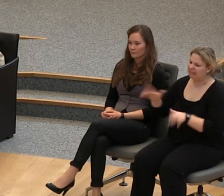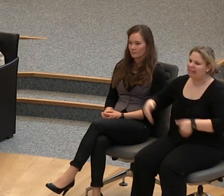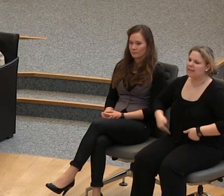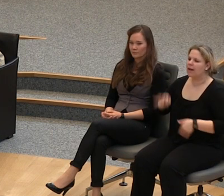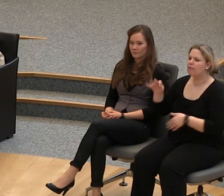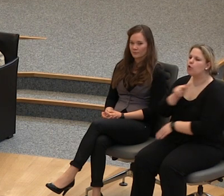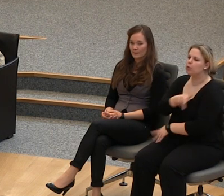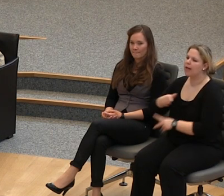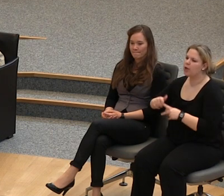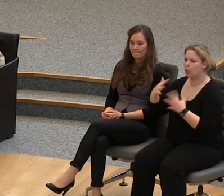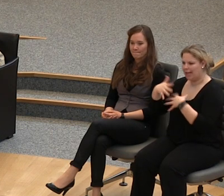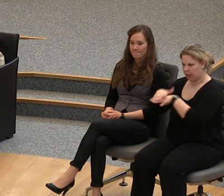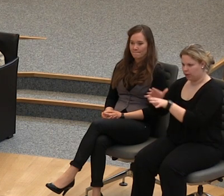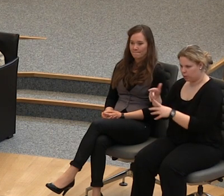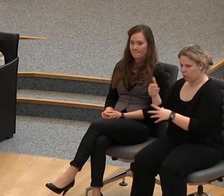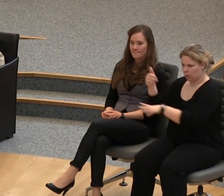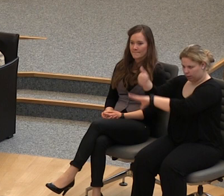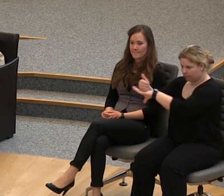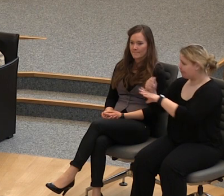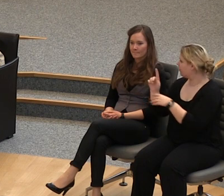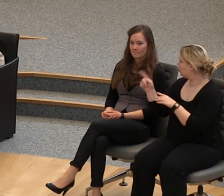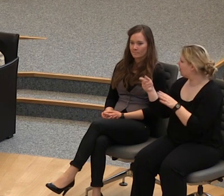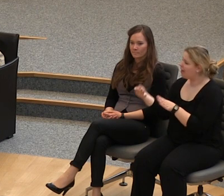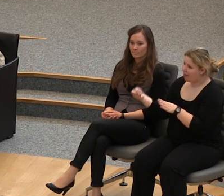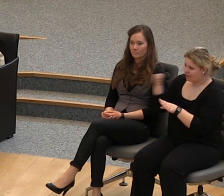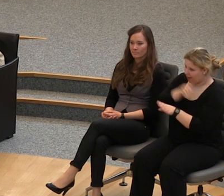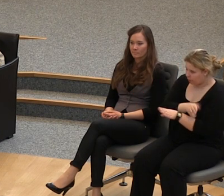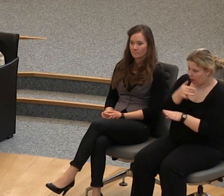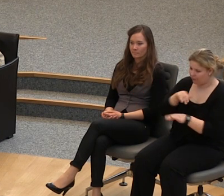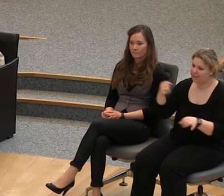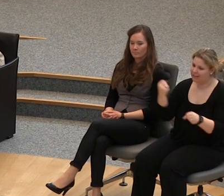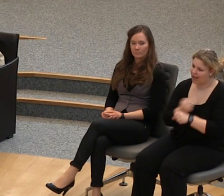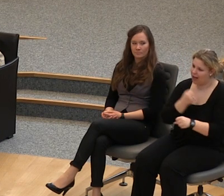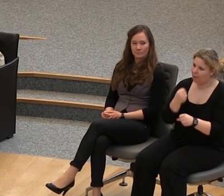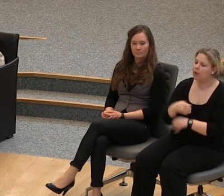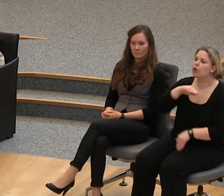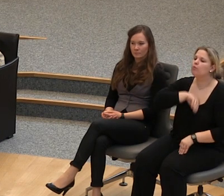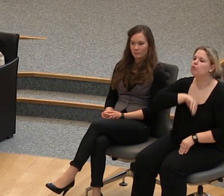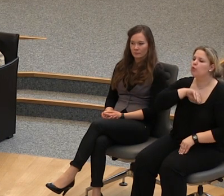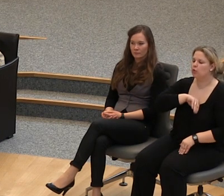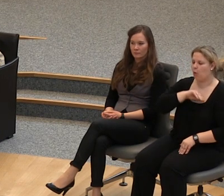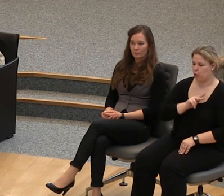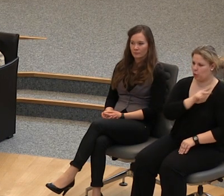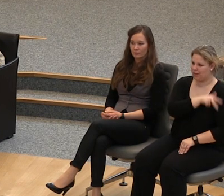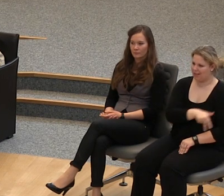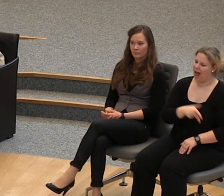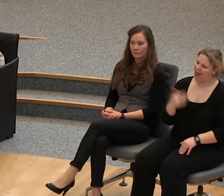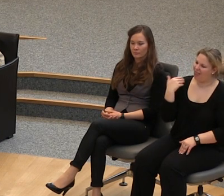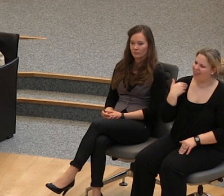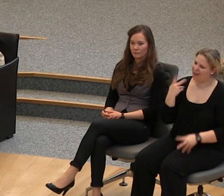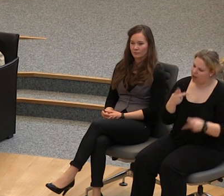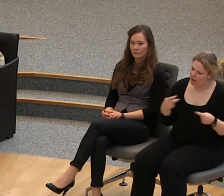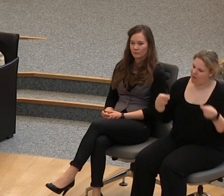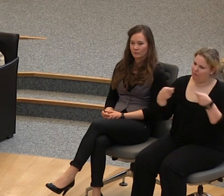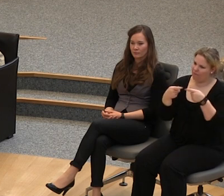Integration. Und zuvor leitete sie die Arbeit des psychosozialen Trägervereins in Solingen und